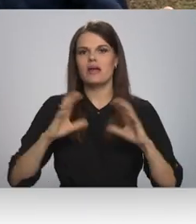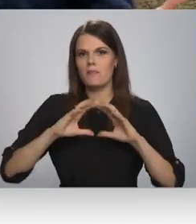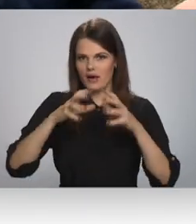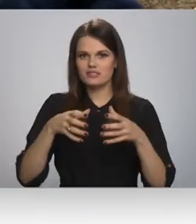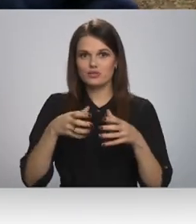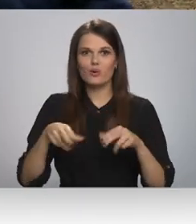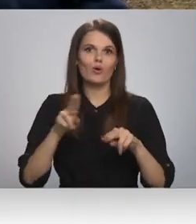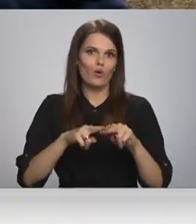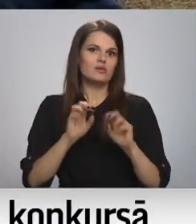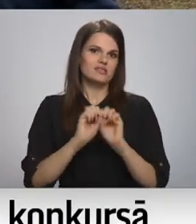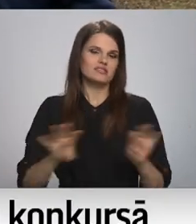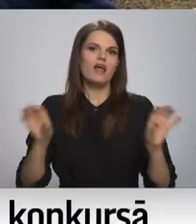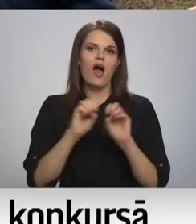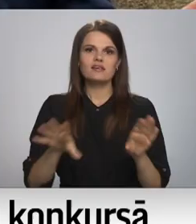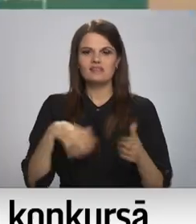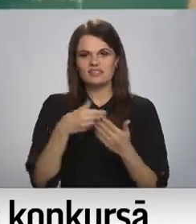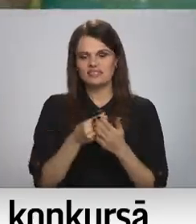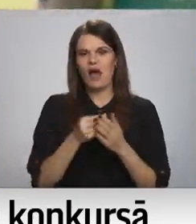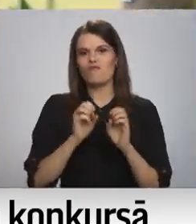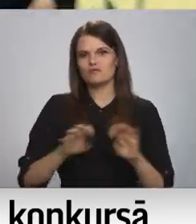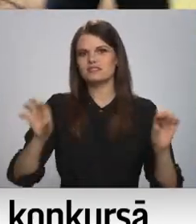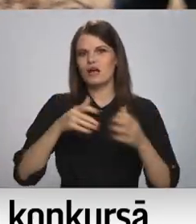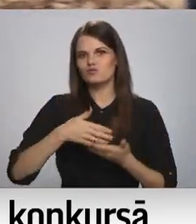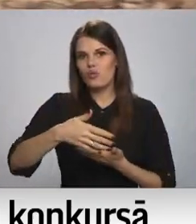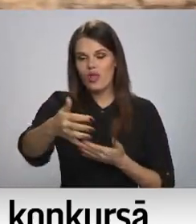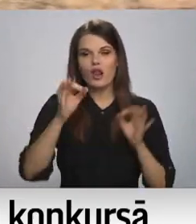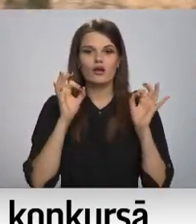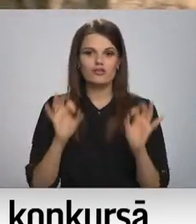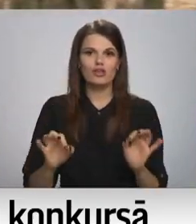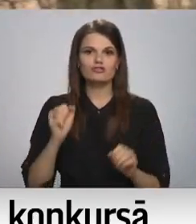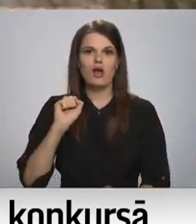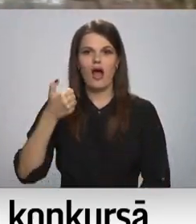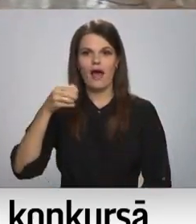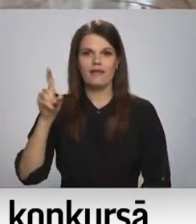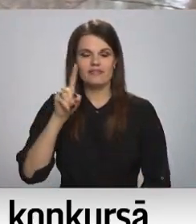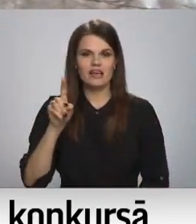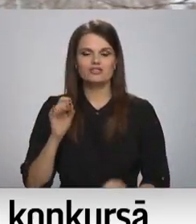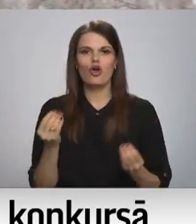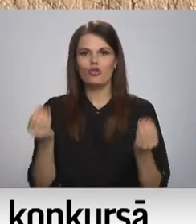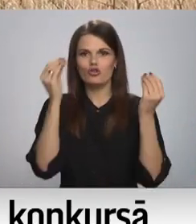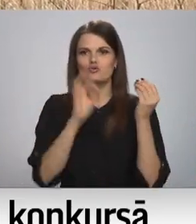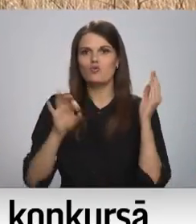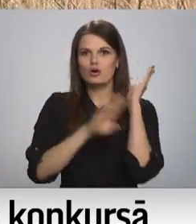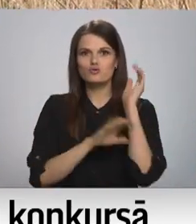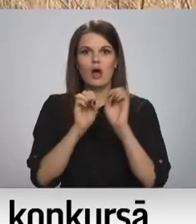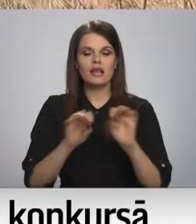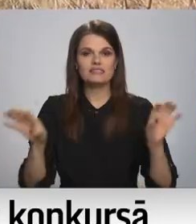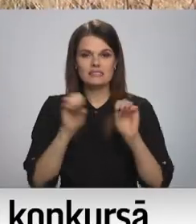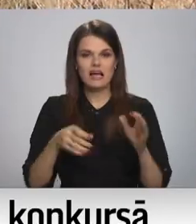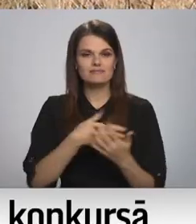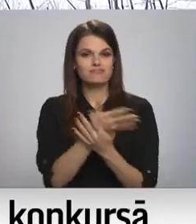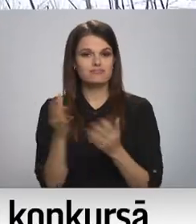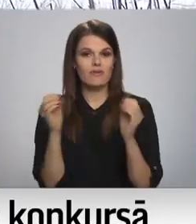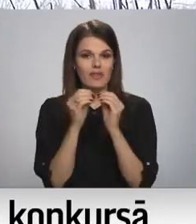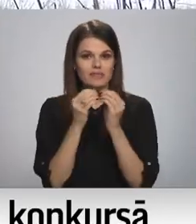un nu, stāst šo te stāstu tālāk. Tieši Aģis Dižozols stāsts sabiedrības balsojumā no 10 citiem stāstiem